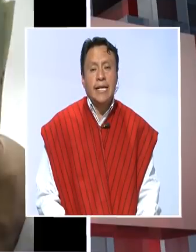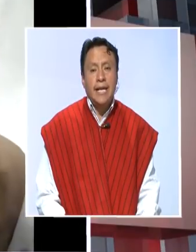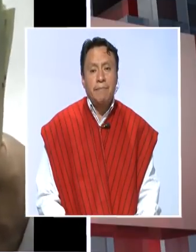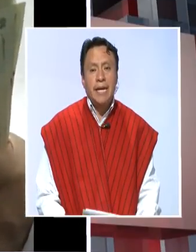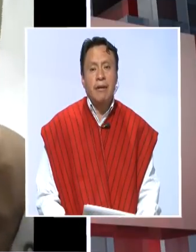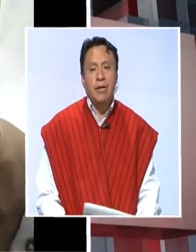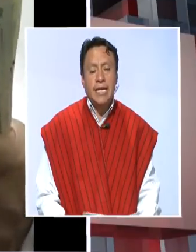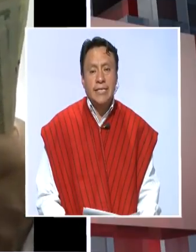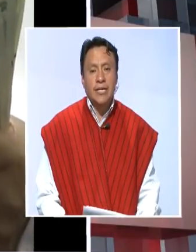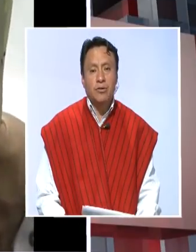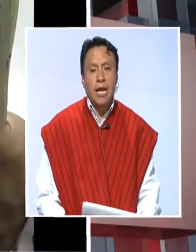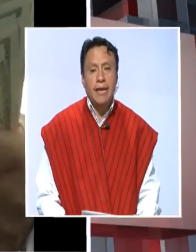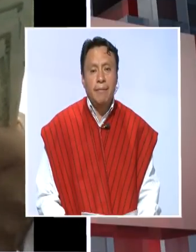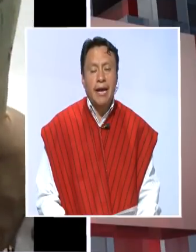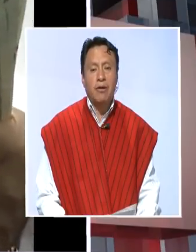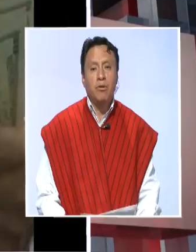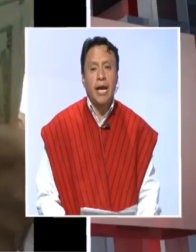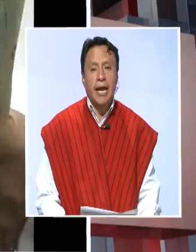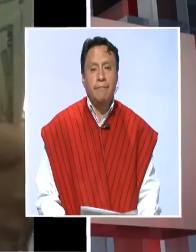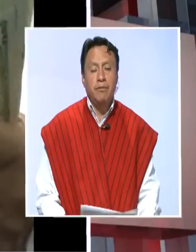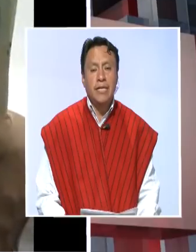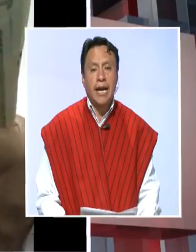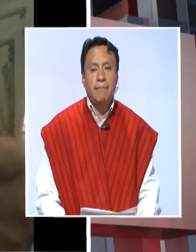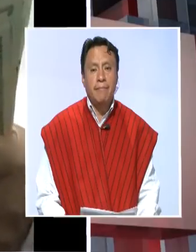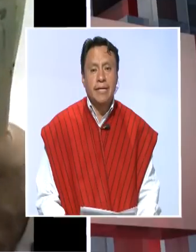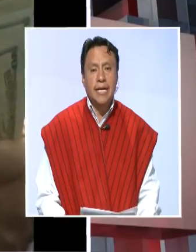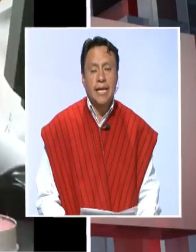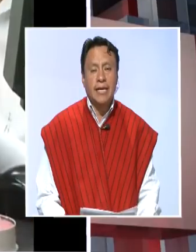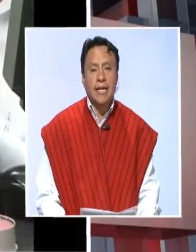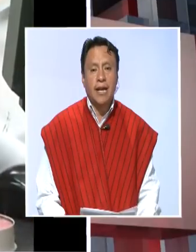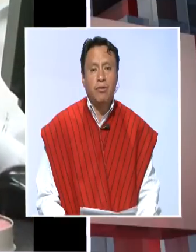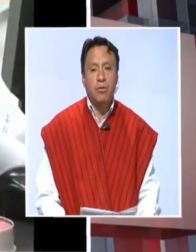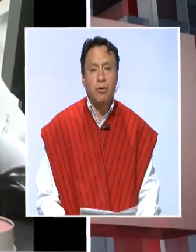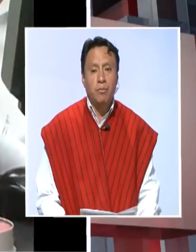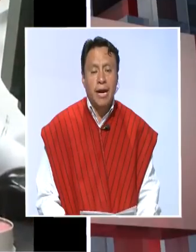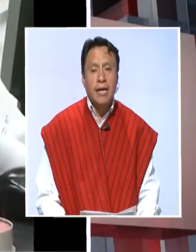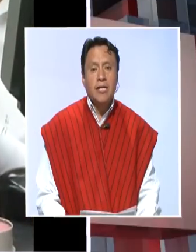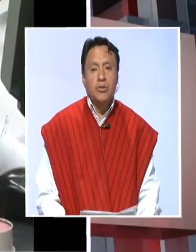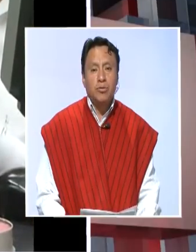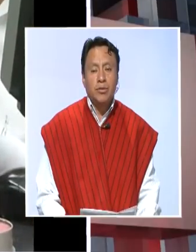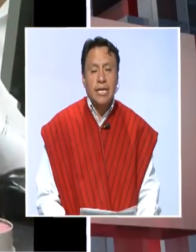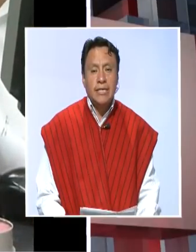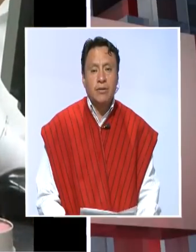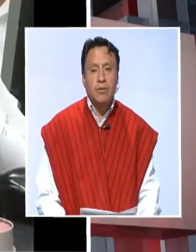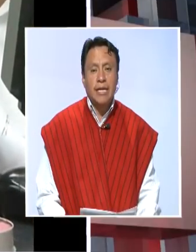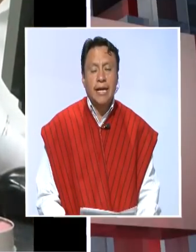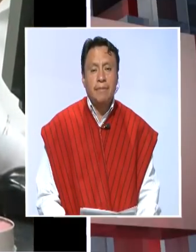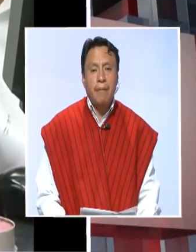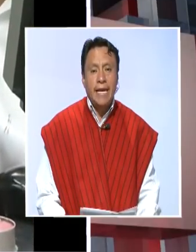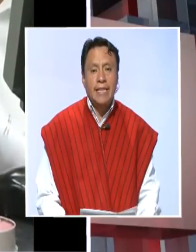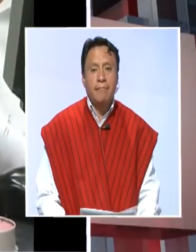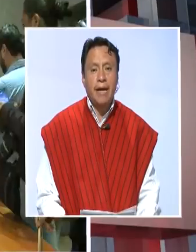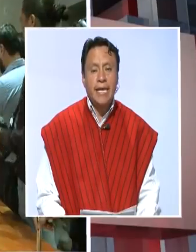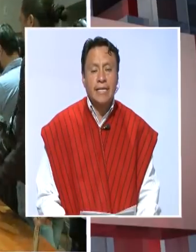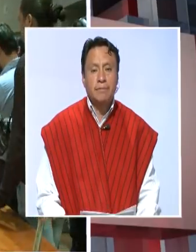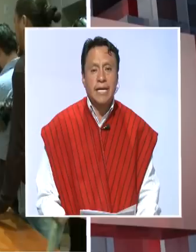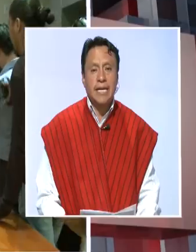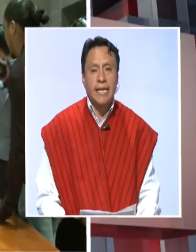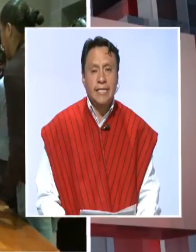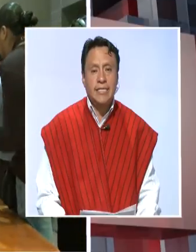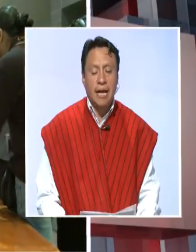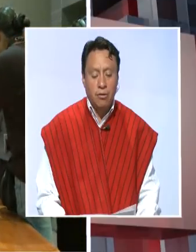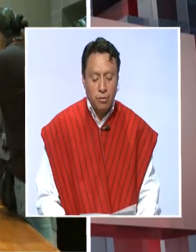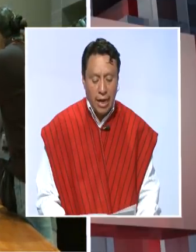Kai, Yaktapi, Huillachi, Runa, Ima, Kakunan, Kaipunya, Kaimama, Yakta, Tananaku, Yukuman, Sukuchachi, Kuna, Taripaita,